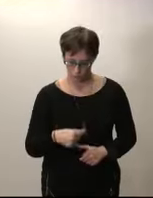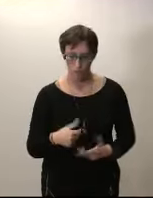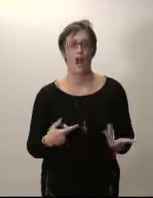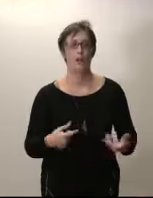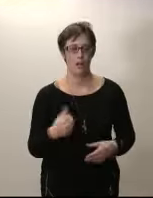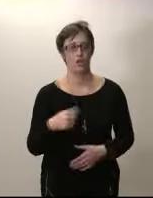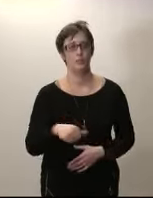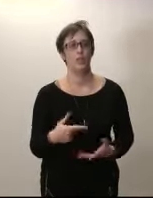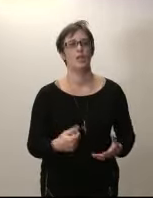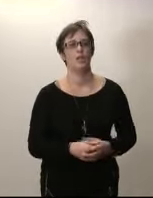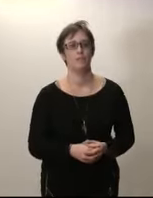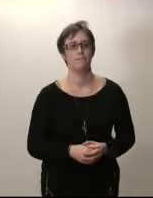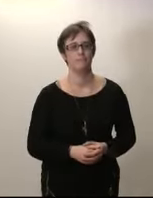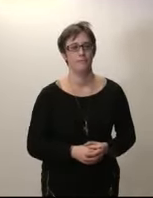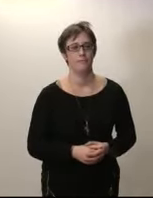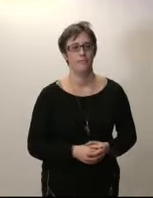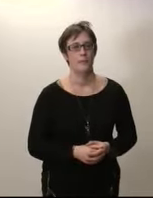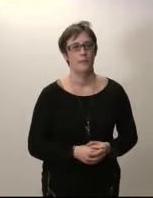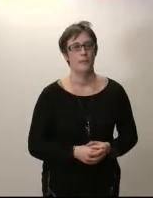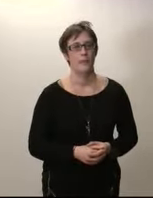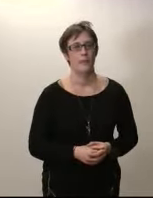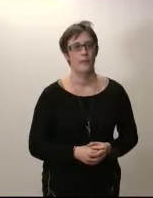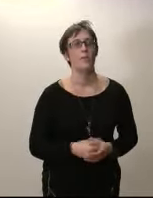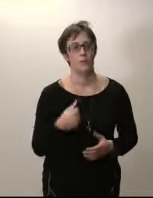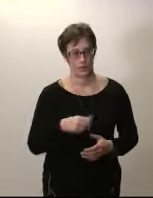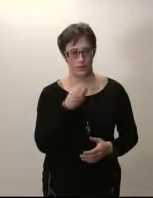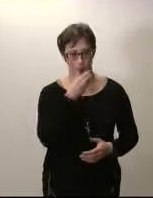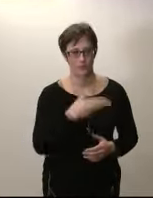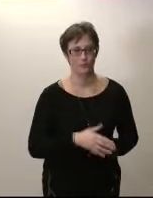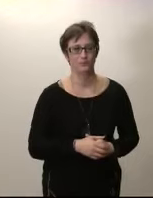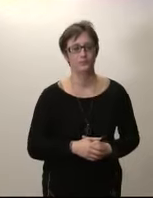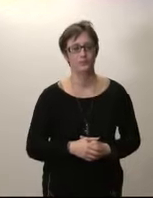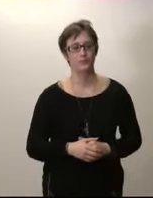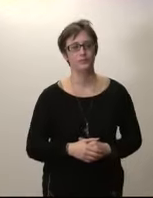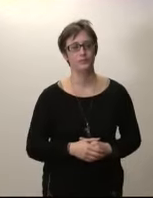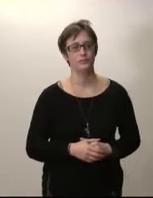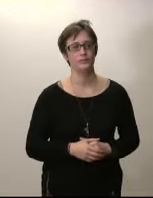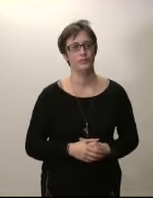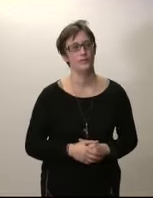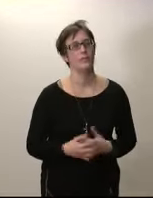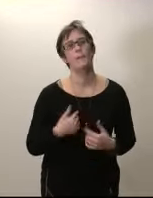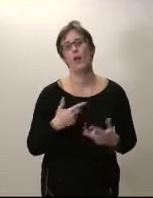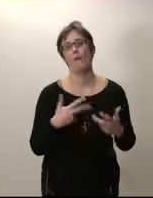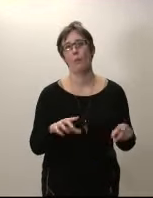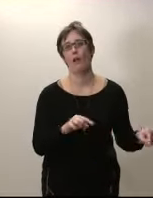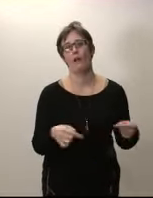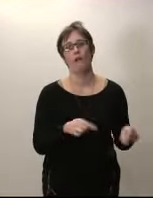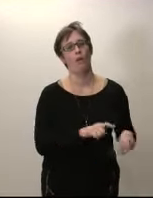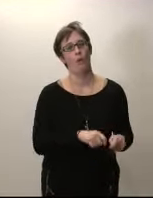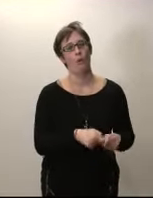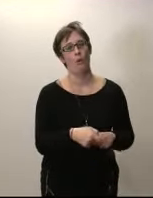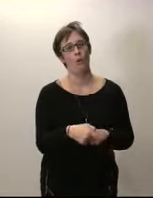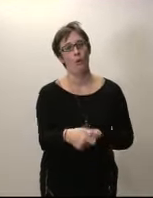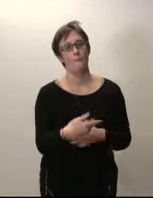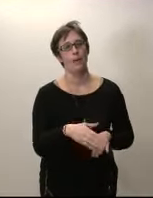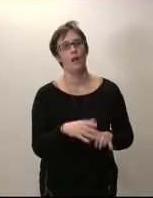J'ai appuyé, mais vous n'avez pas éteint. Si. Bon, ça y est, j'ai appuyé. Je ne voudrais pas polémiquer plus longtemps, mais la caserne